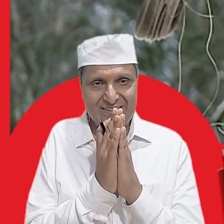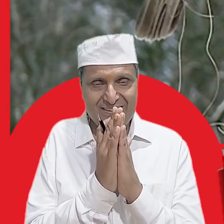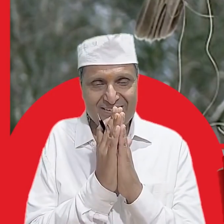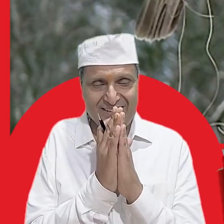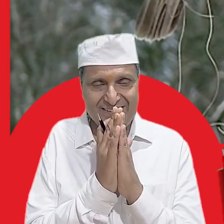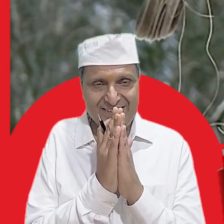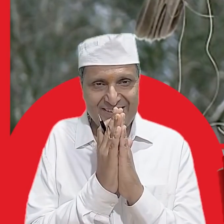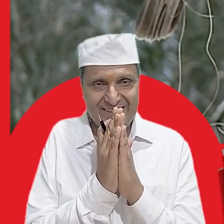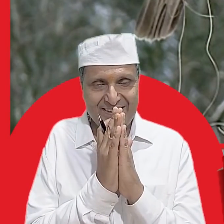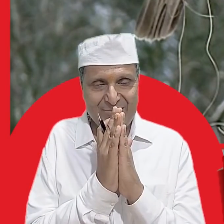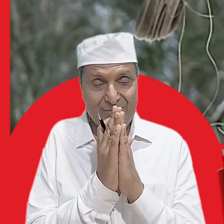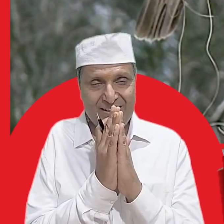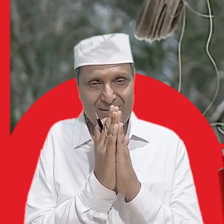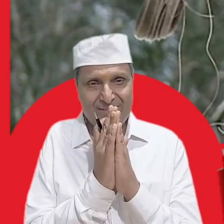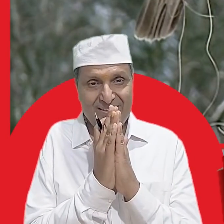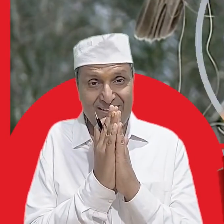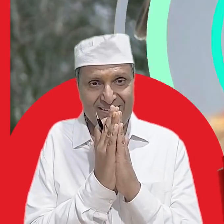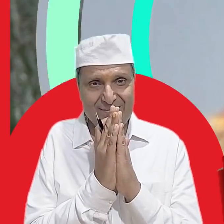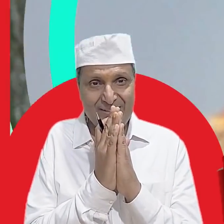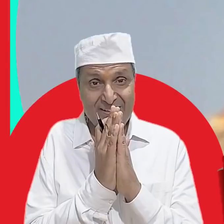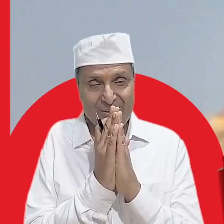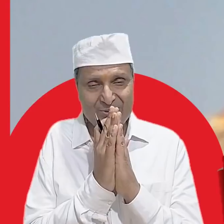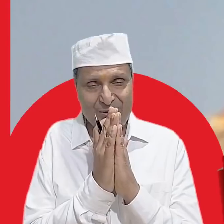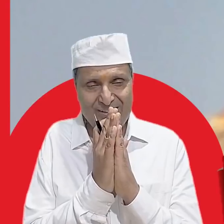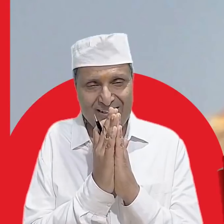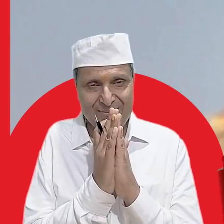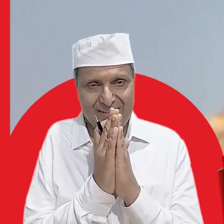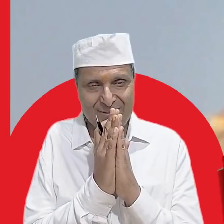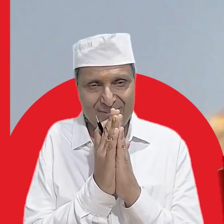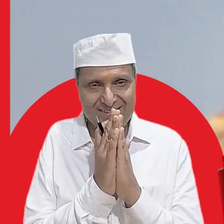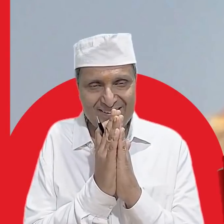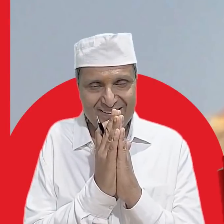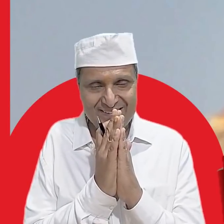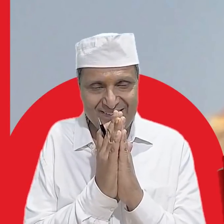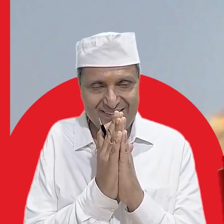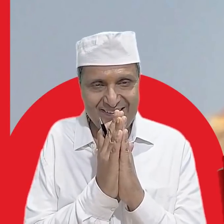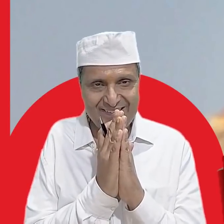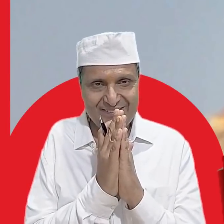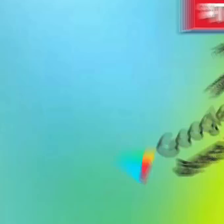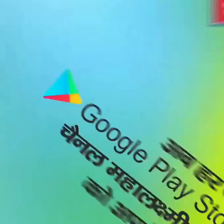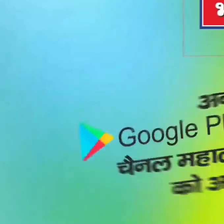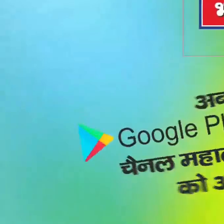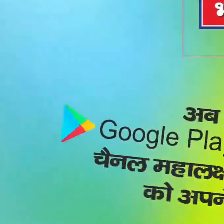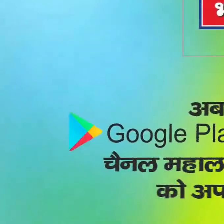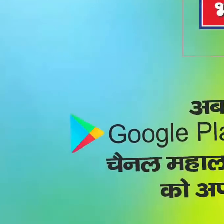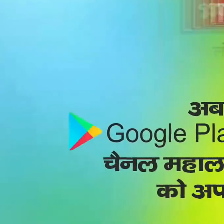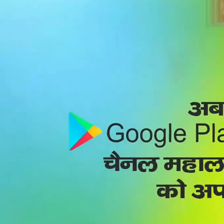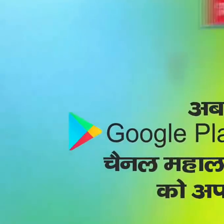बस। सादर जय जिनेंद्र, कल फिर मिलेंगे आपसे इसी समय और सुबह भी 8 बजे आपके पास। जय जिनेंद्र।